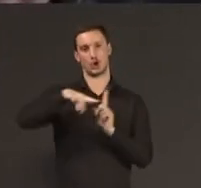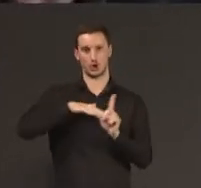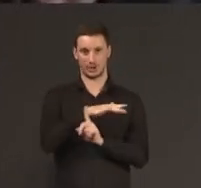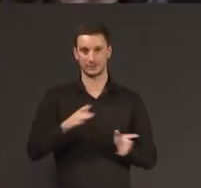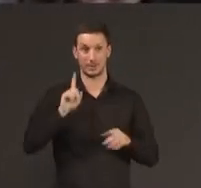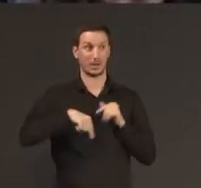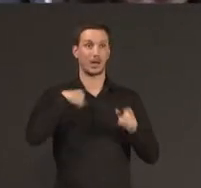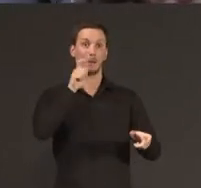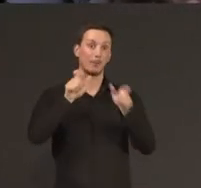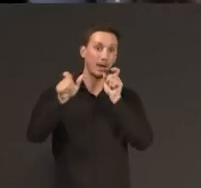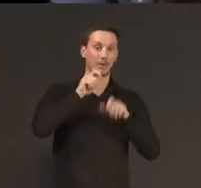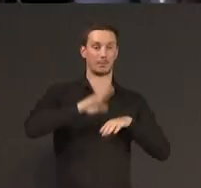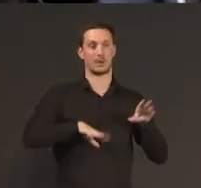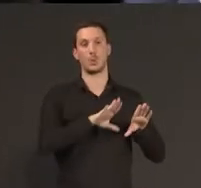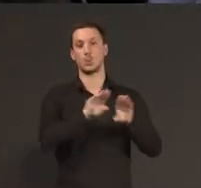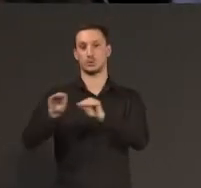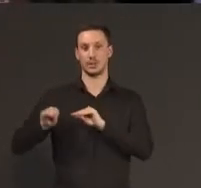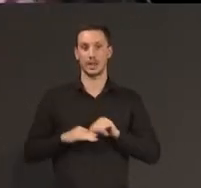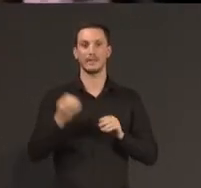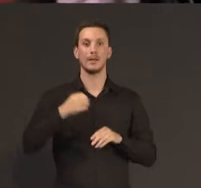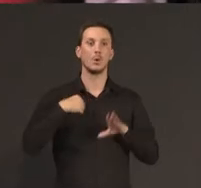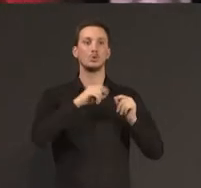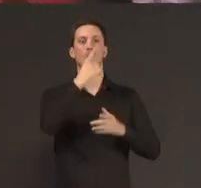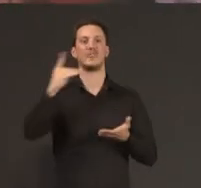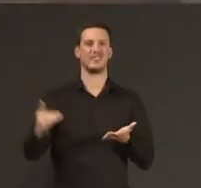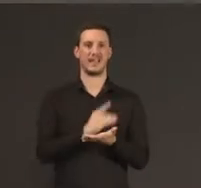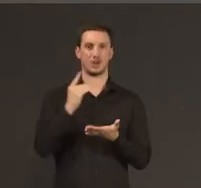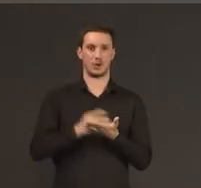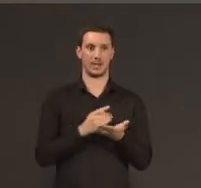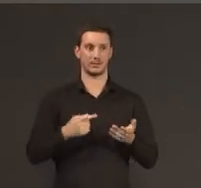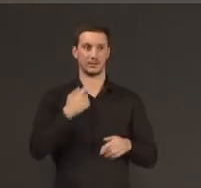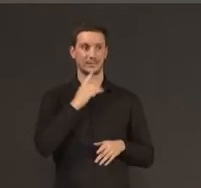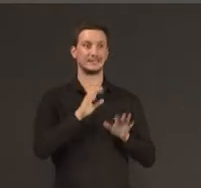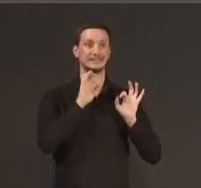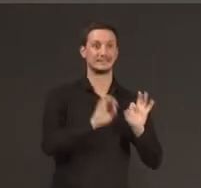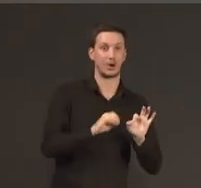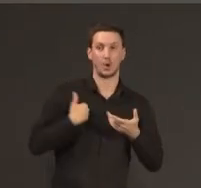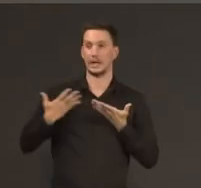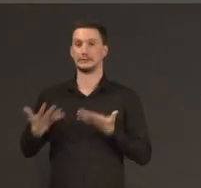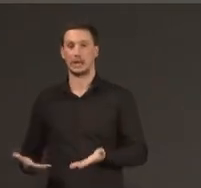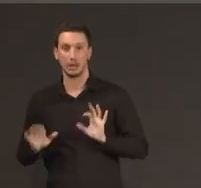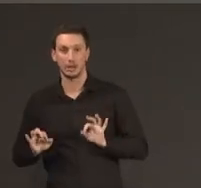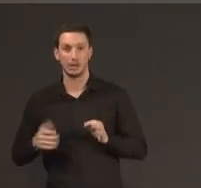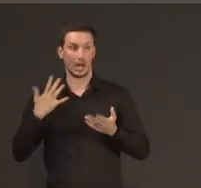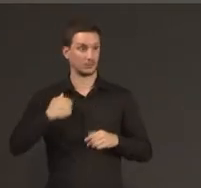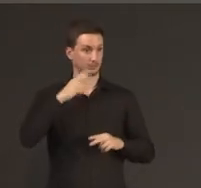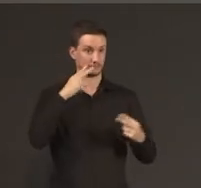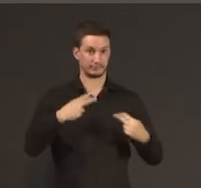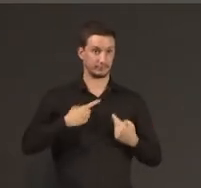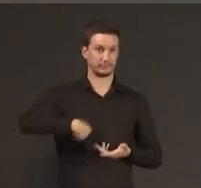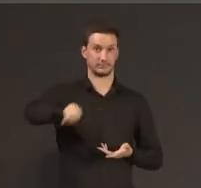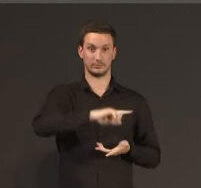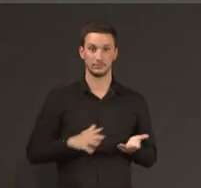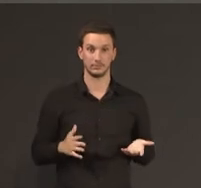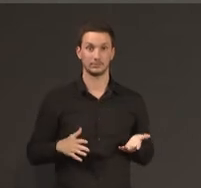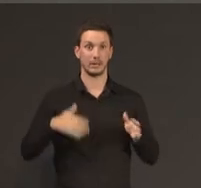les paraules, per utilitzar-les, havien de ser un diccionari. Per cert, ser o estar. I mireu-nos ara.